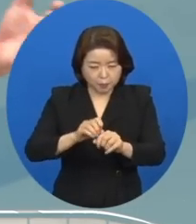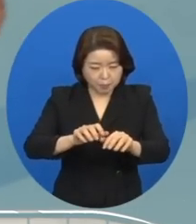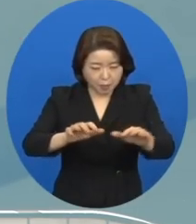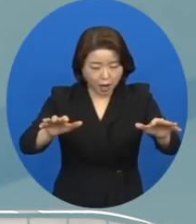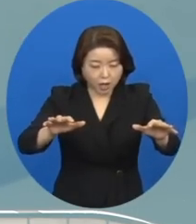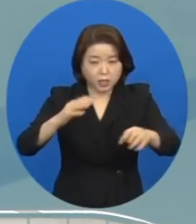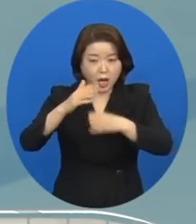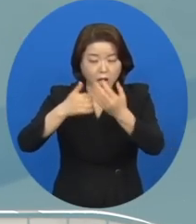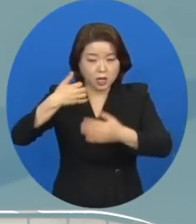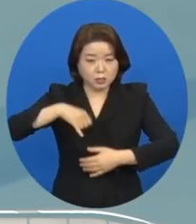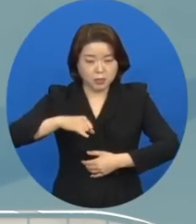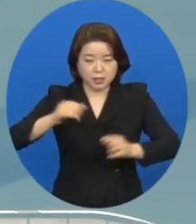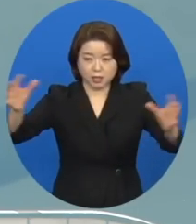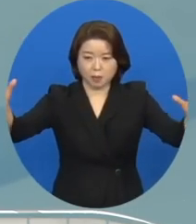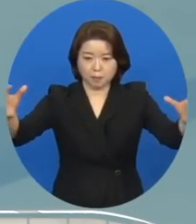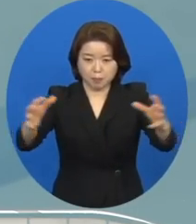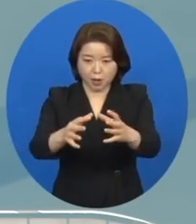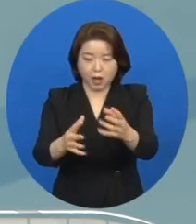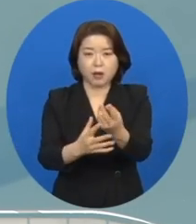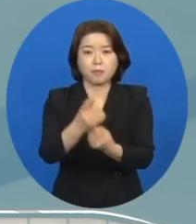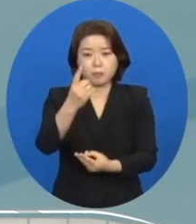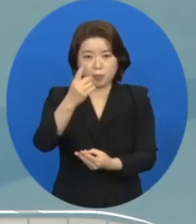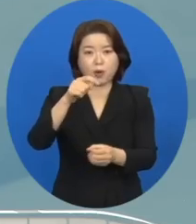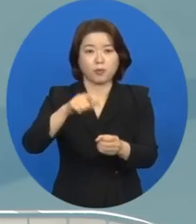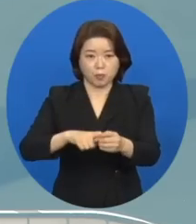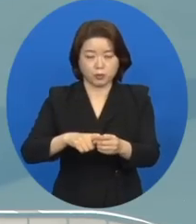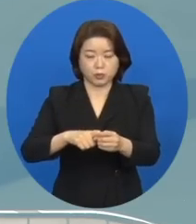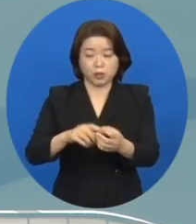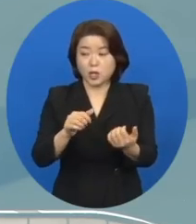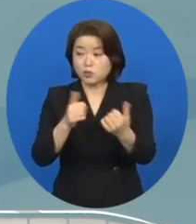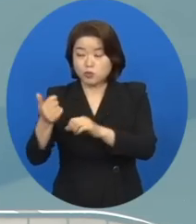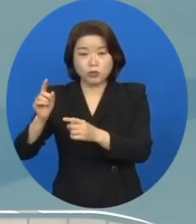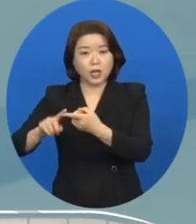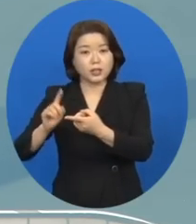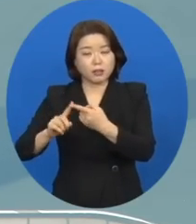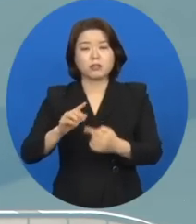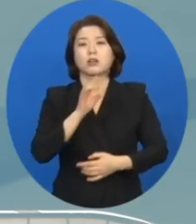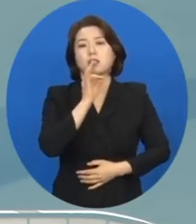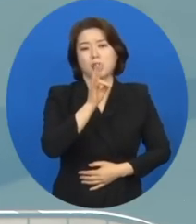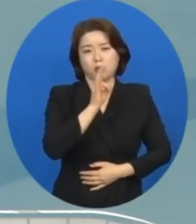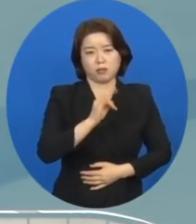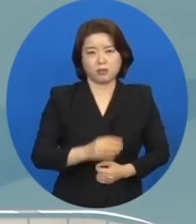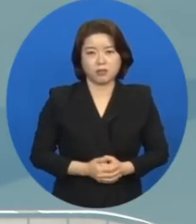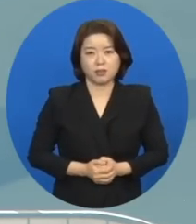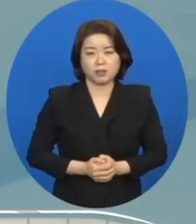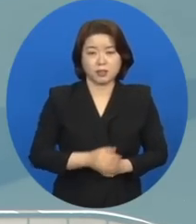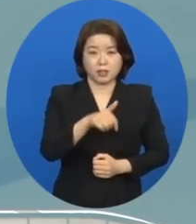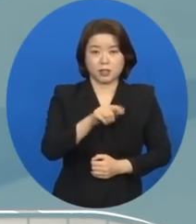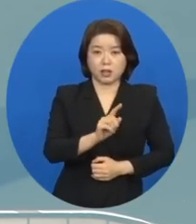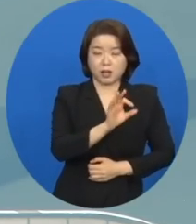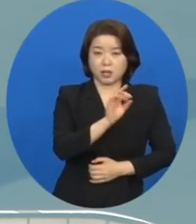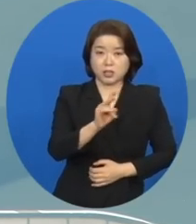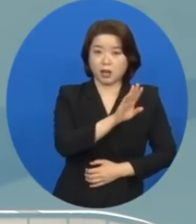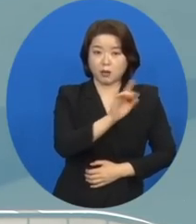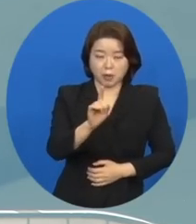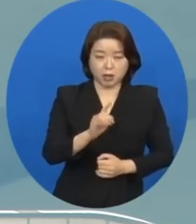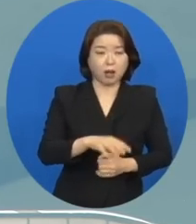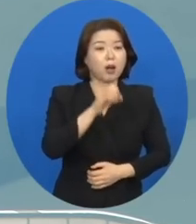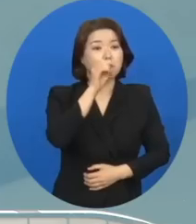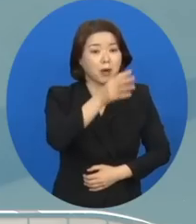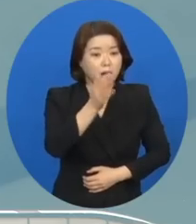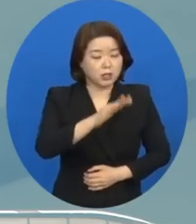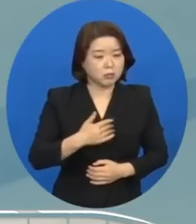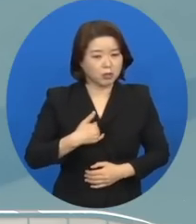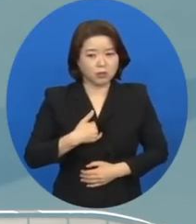자녀를 한데 모아서 하나가 되게 하기 위하여 죽으실 것을 예언한 것이다. 가야바는 말을 하면서도 자기가 지금 무슨 말을